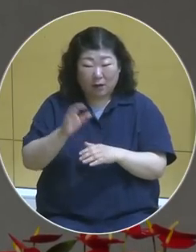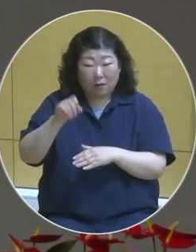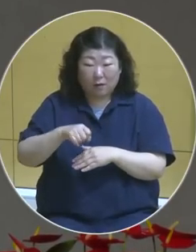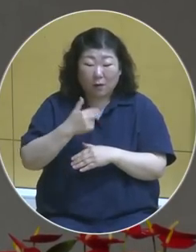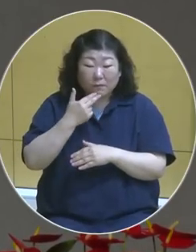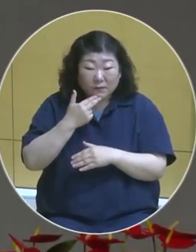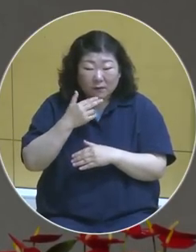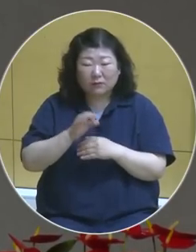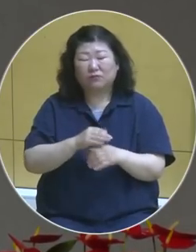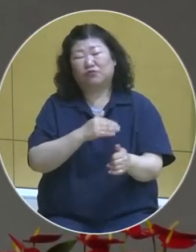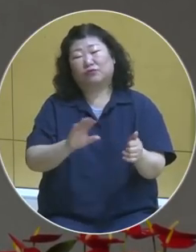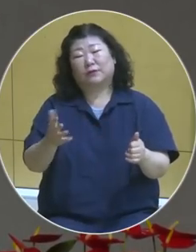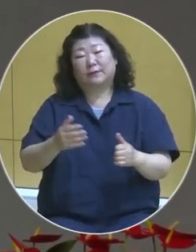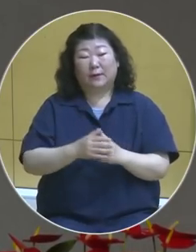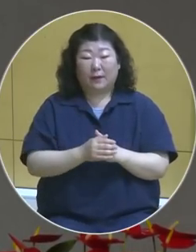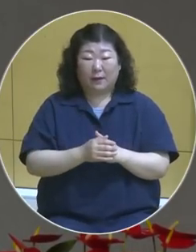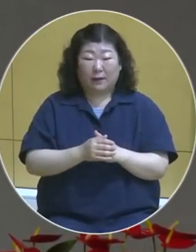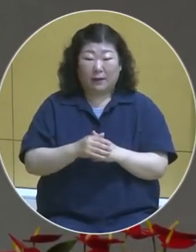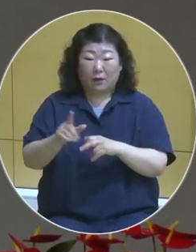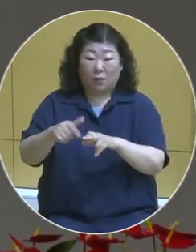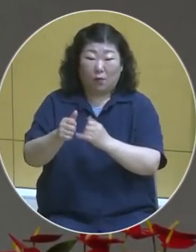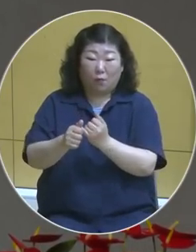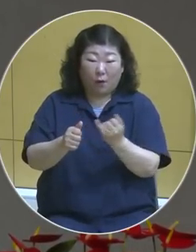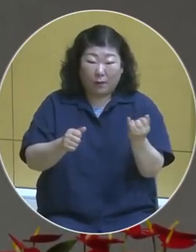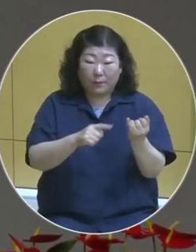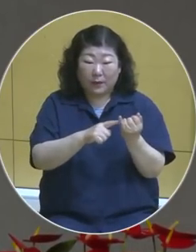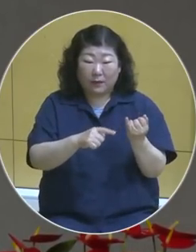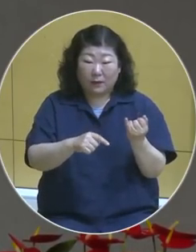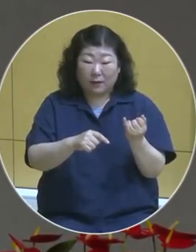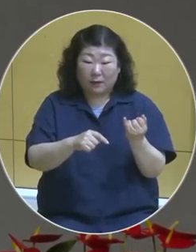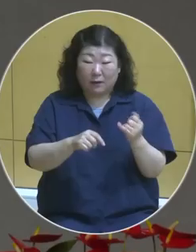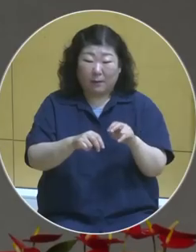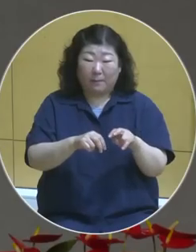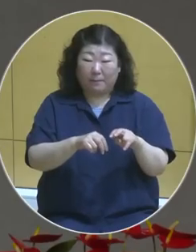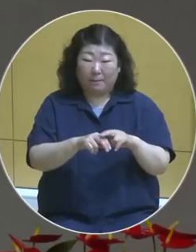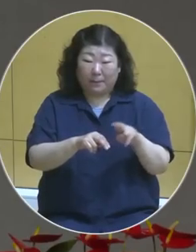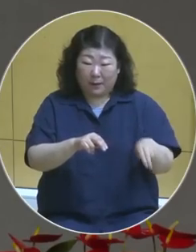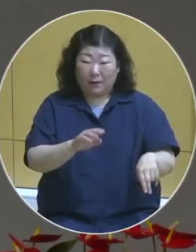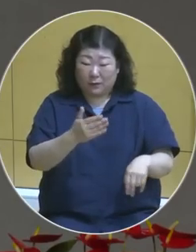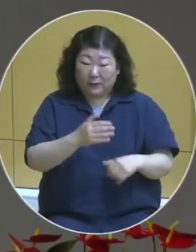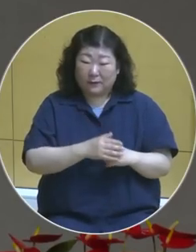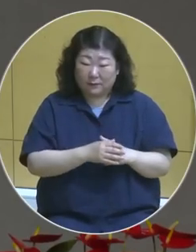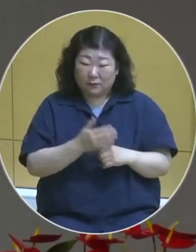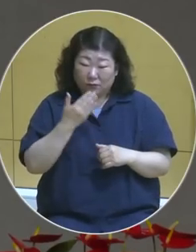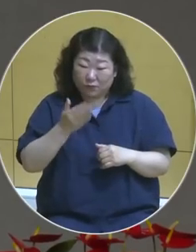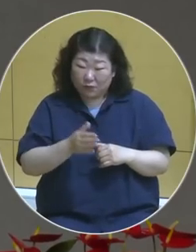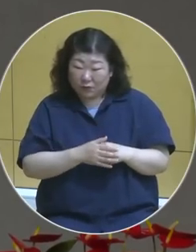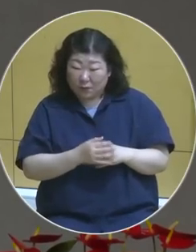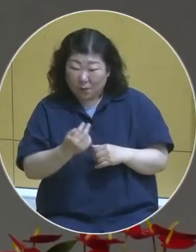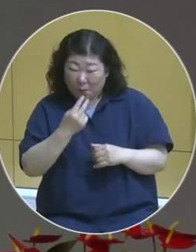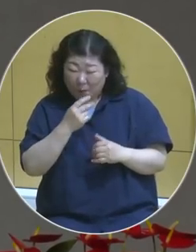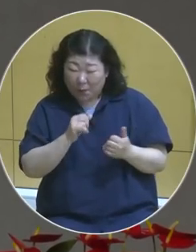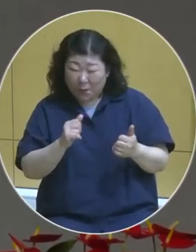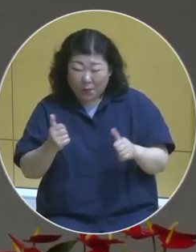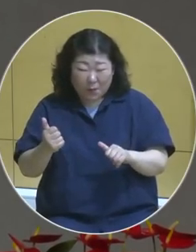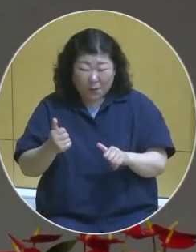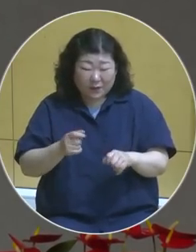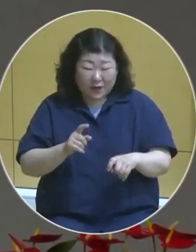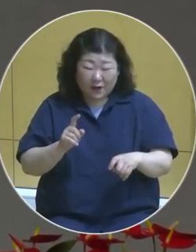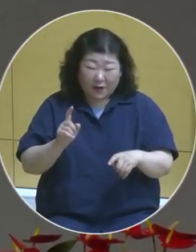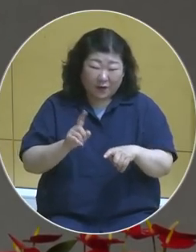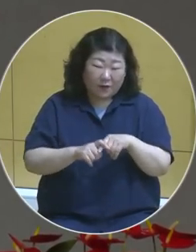죽게 됩니다. 왕비 같은 경우는 폐위가 될 수도 있죠. 그러니까 생사를 건 그런 결단이죠. 우리는